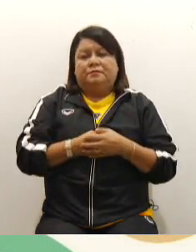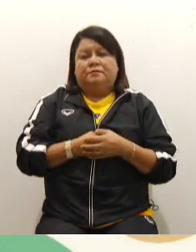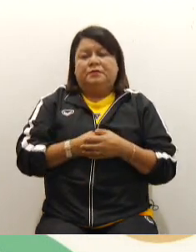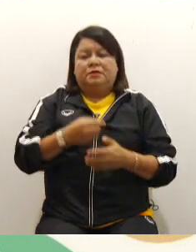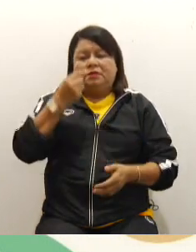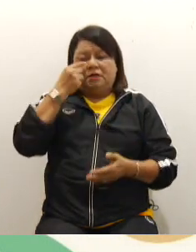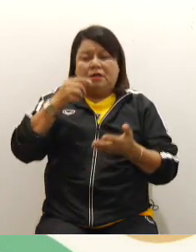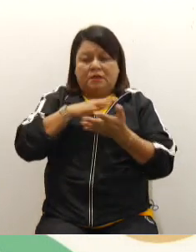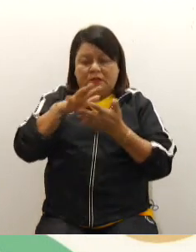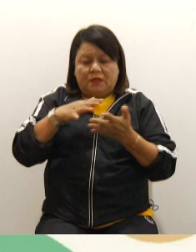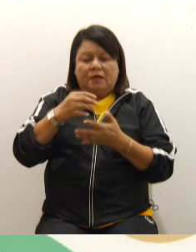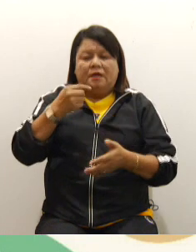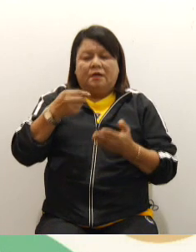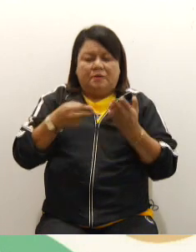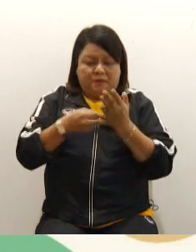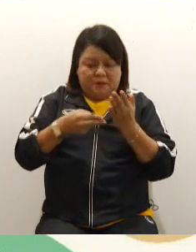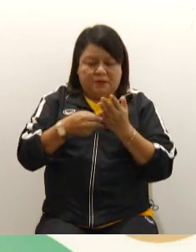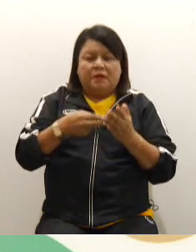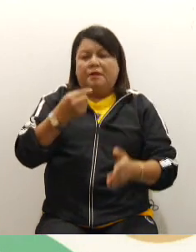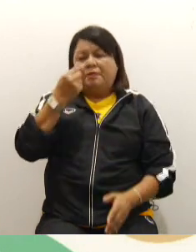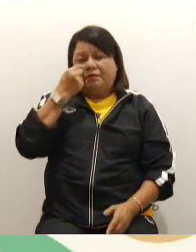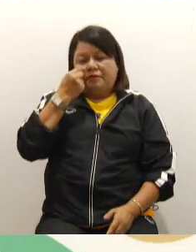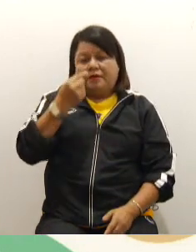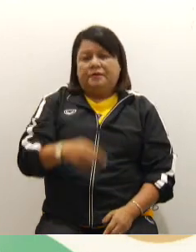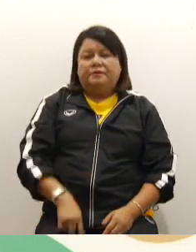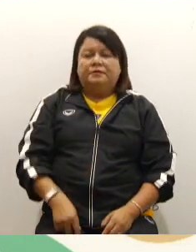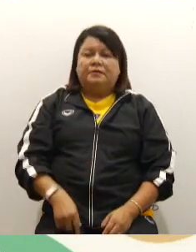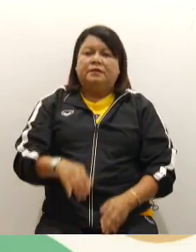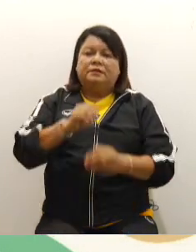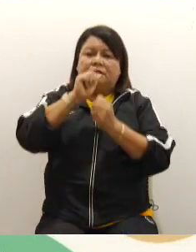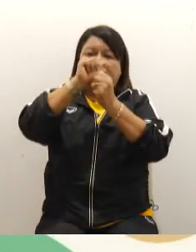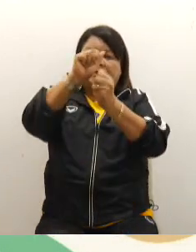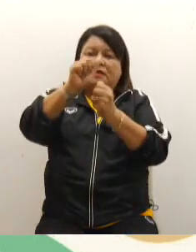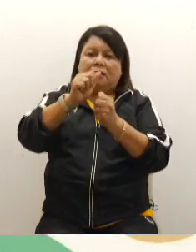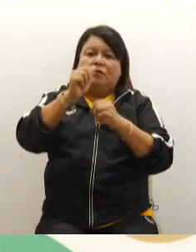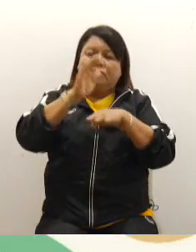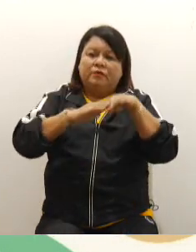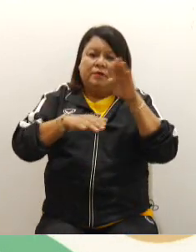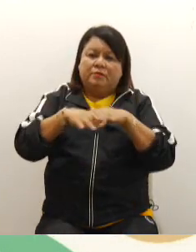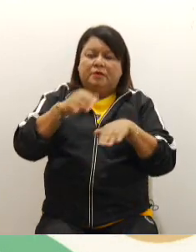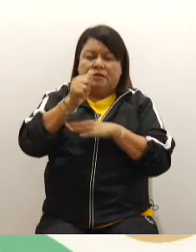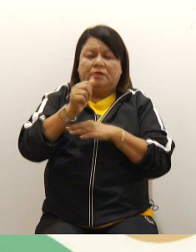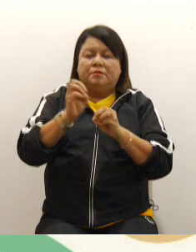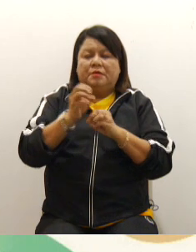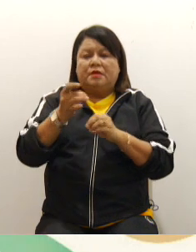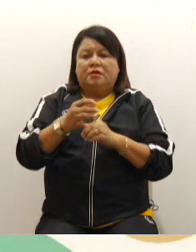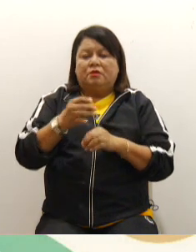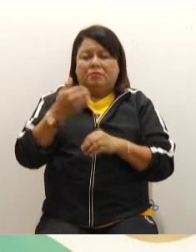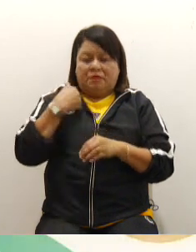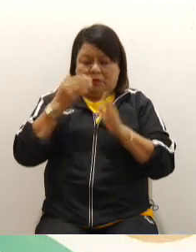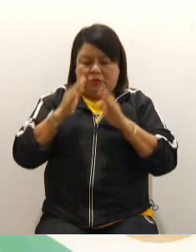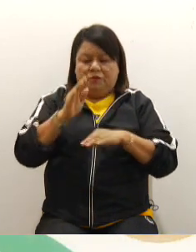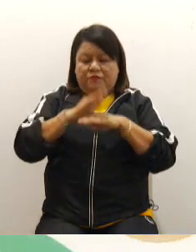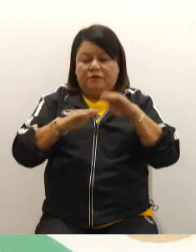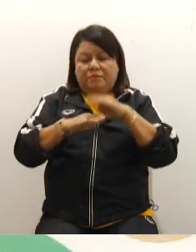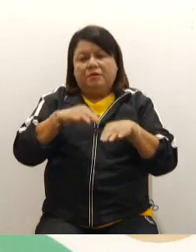ที่ปลั๊กไฟอะไรพวกนี้นะคะนี่การติดตั้งฝีมือดีนี่ก็ไม่มีอะไรนะคะก็คือว่าเราต้องหาคนที่ติดตั้งแล้วมีฝีมือดี